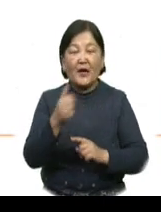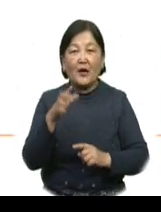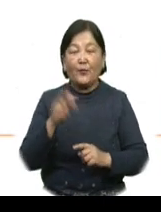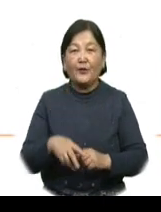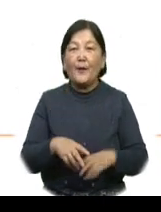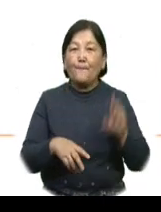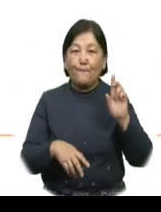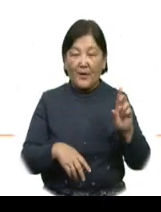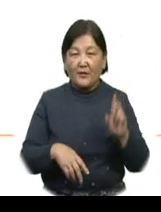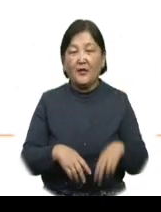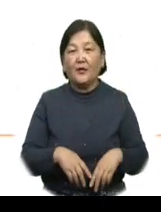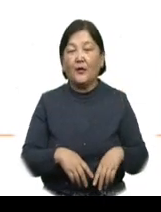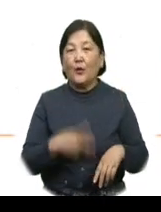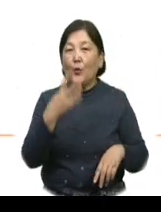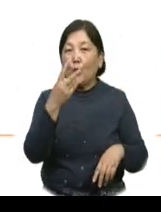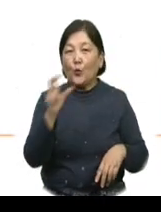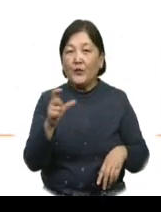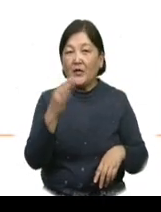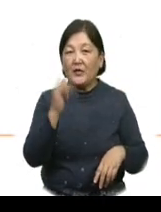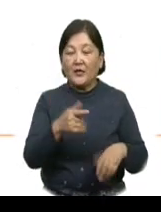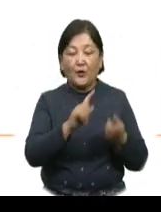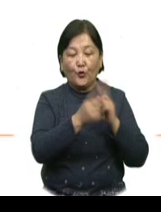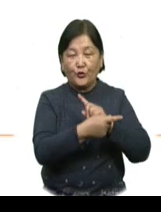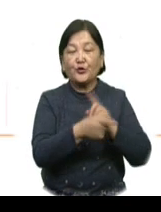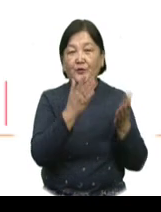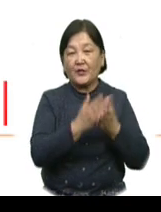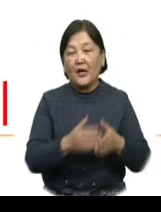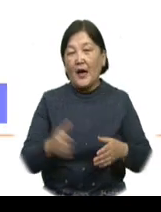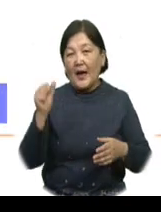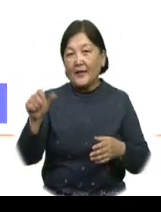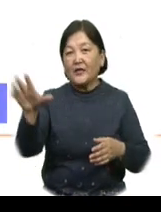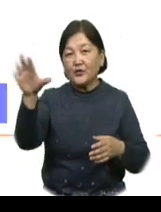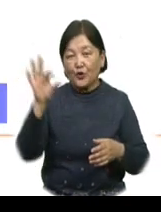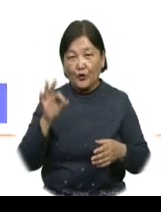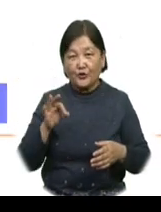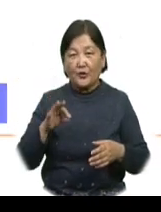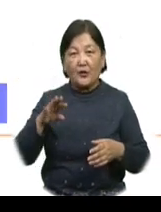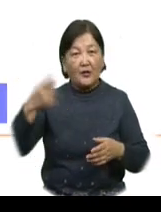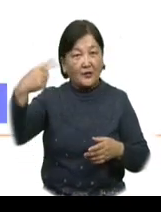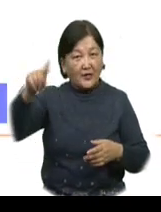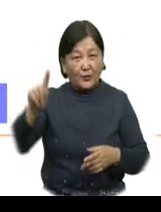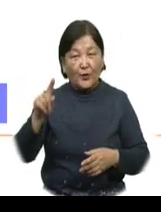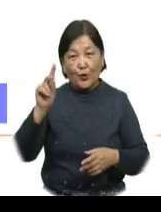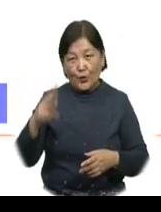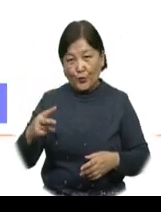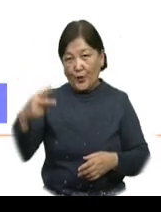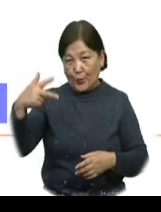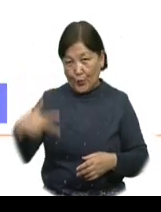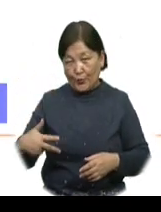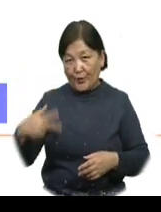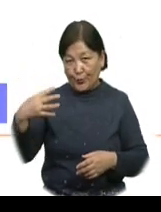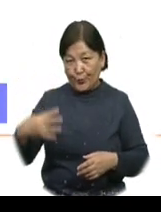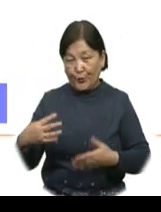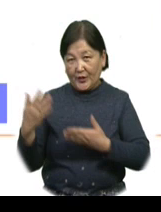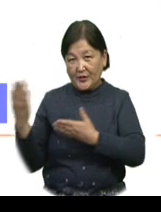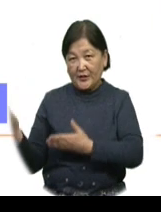дээр үнийн дүнгээ одоо өөрчлөлт нь яадаг бол эхний хүснэгтэн дээрээ сонгосон тэргүүлэгч чиглэлийн зарцуулалтаа сонгоод